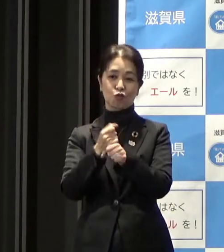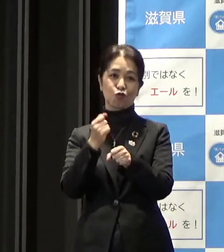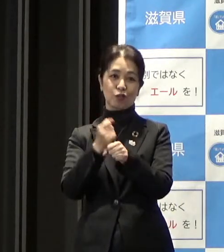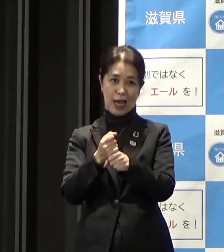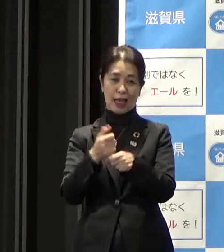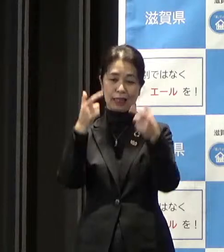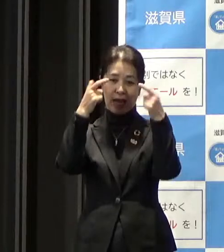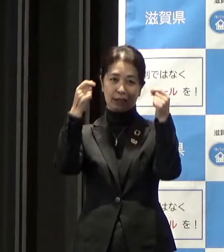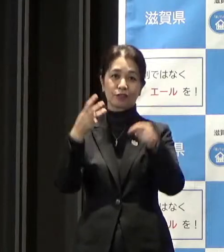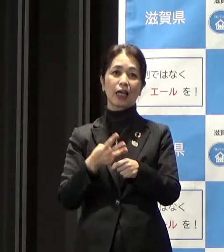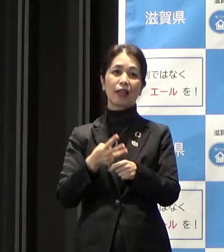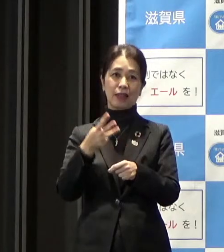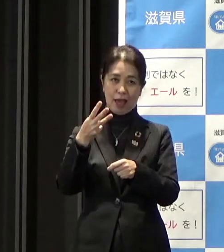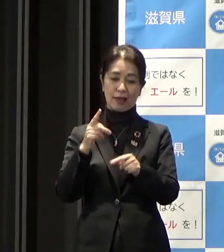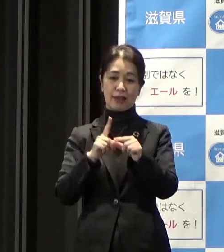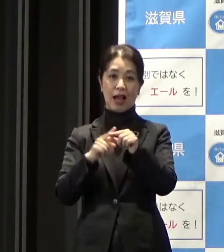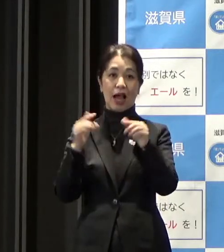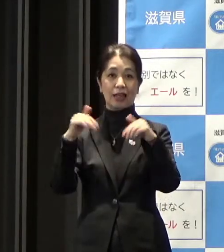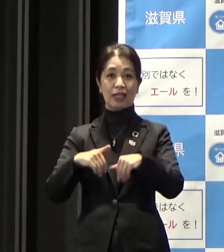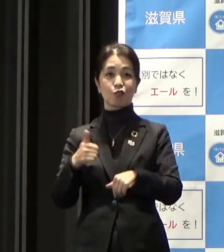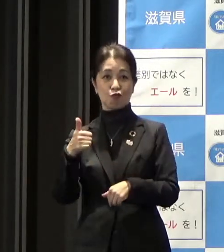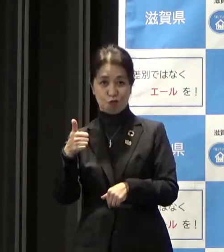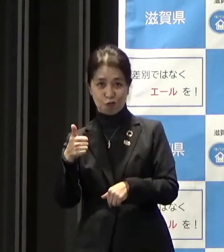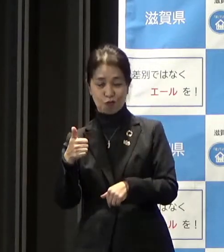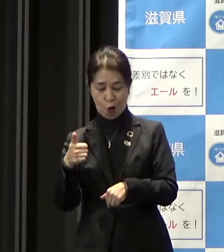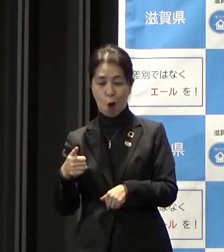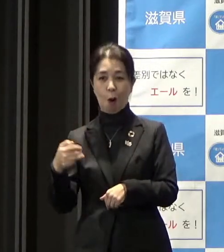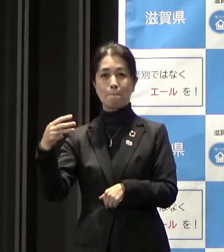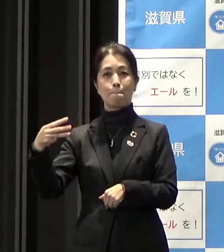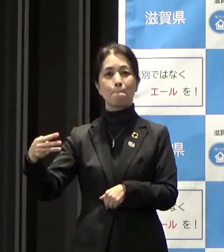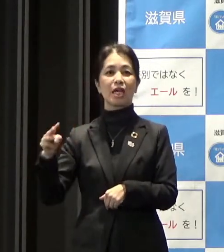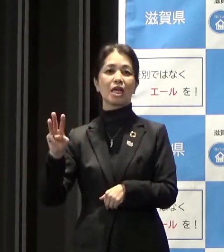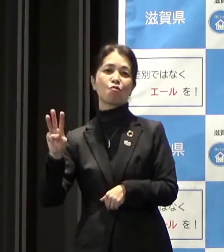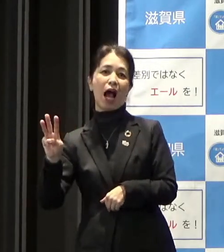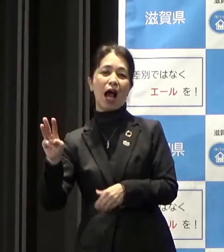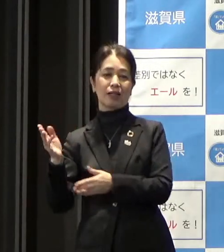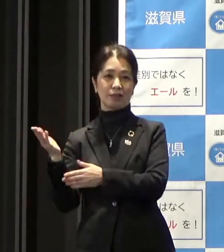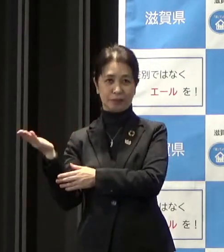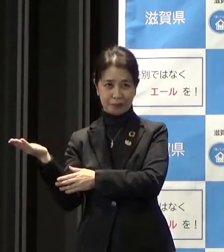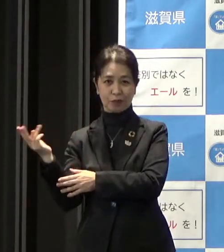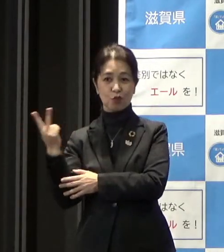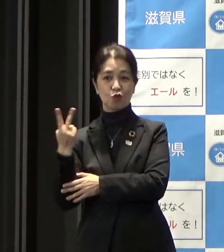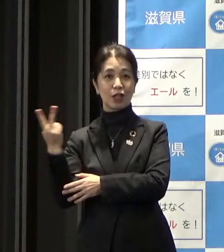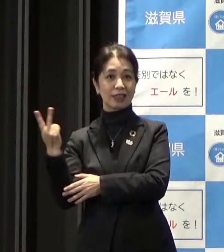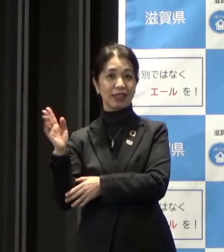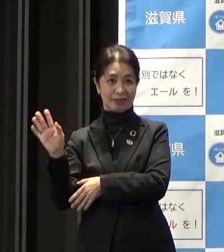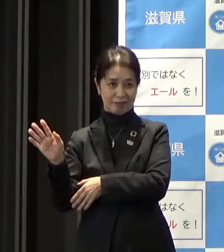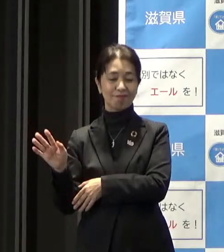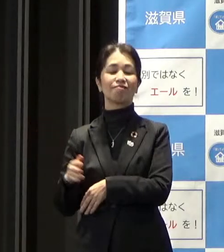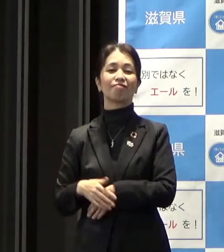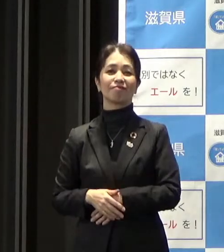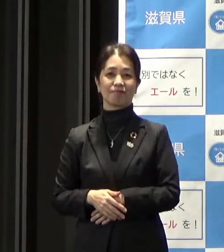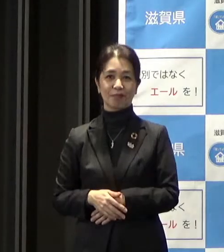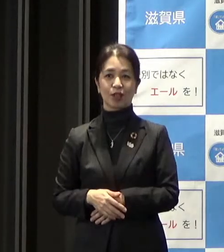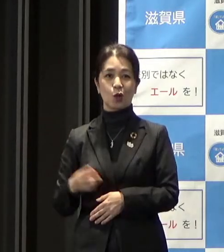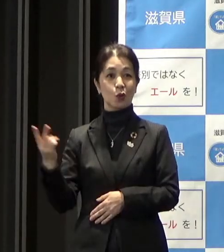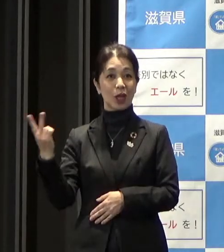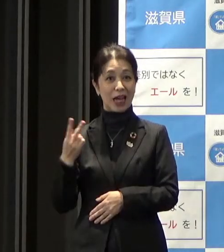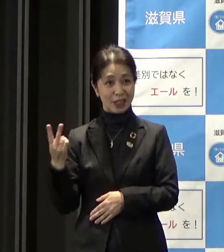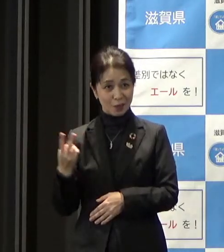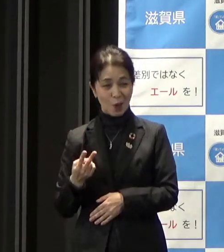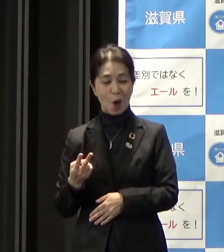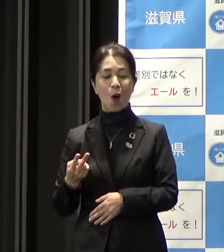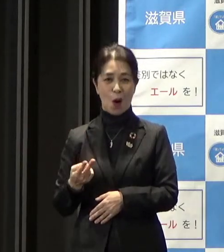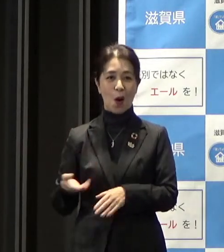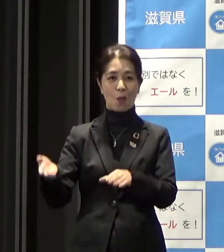生の中谷陸さんと三輪大輝さんでございます。それではせっかくの機会ですので、お二人にもビワス